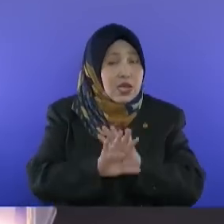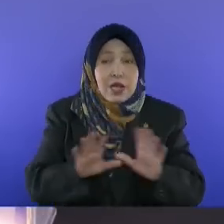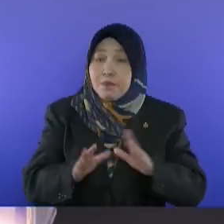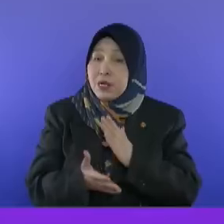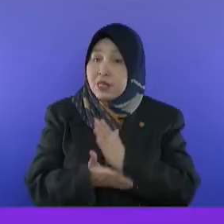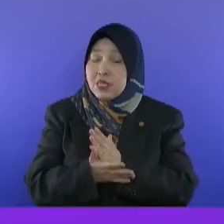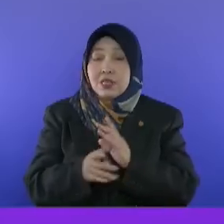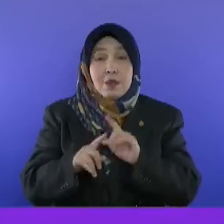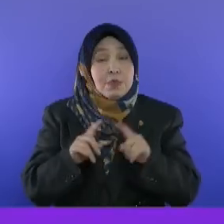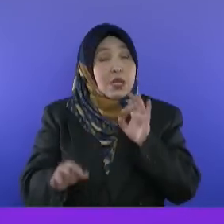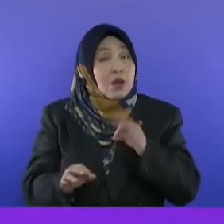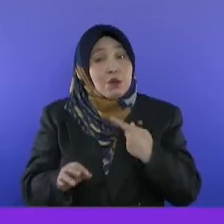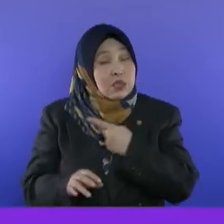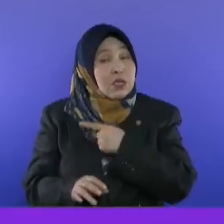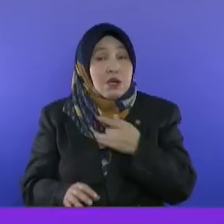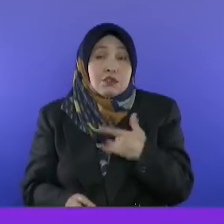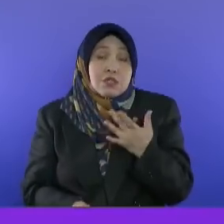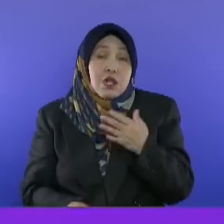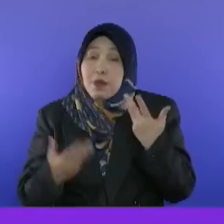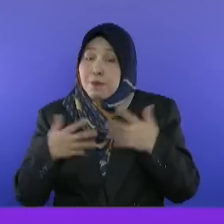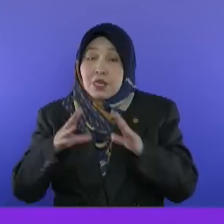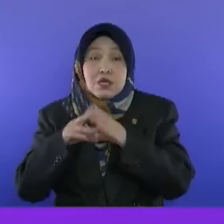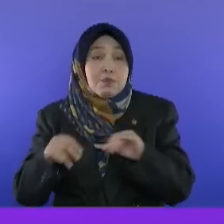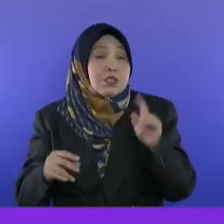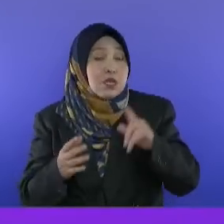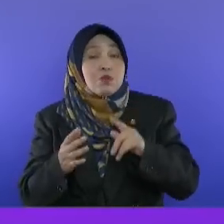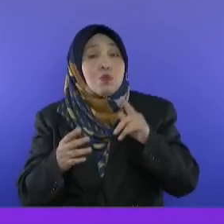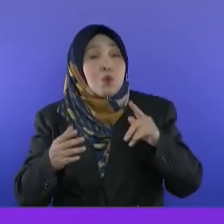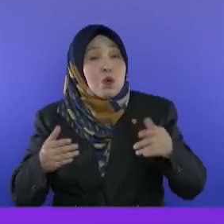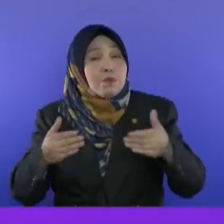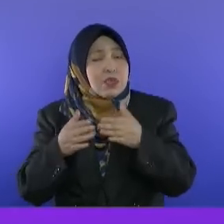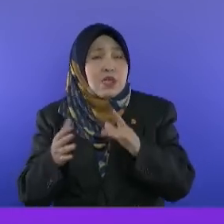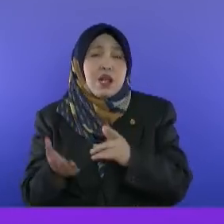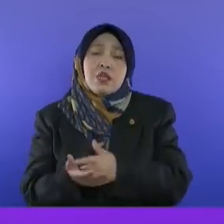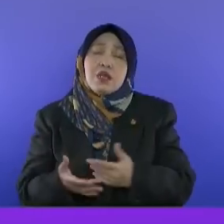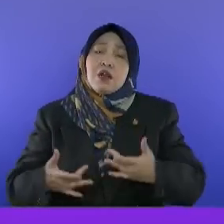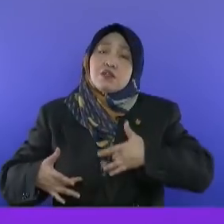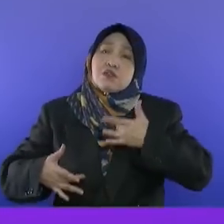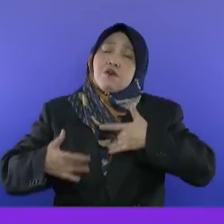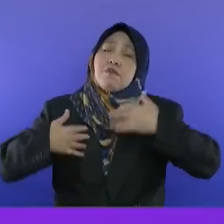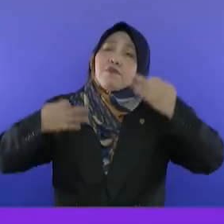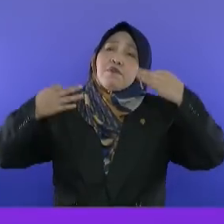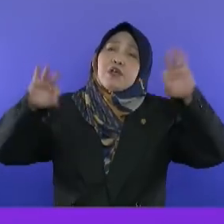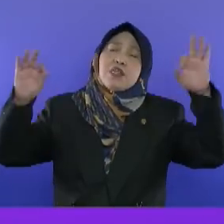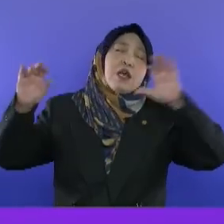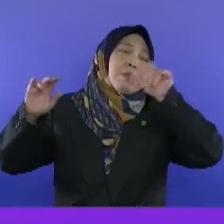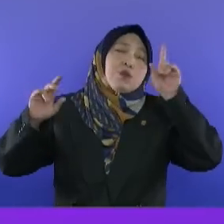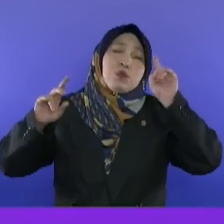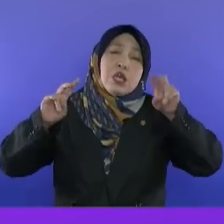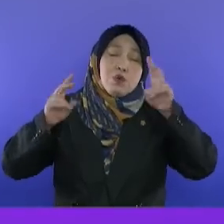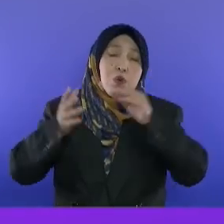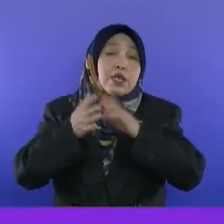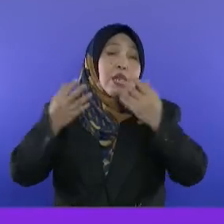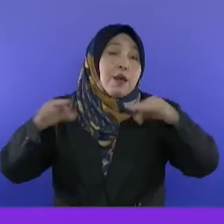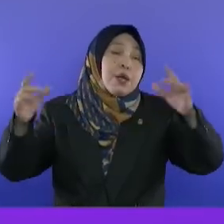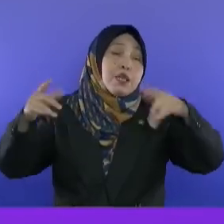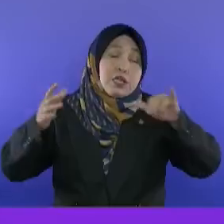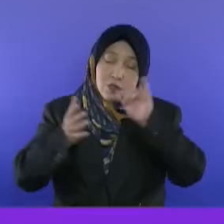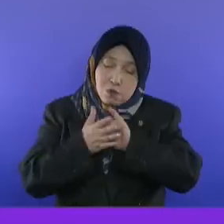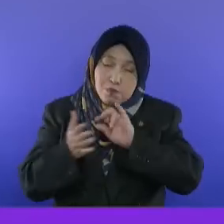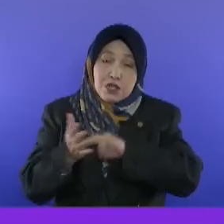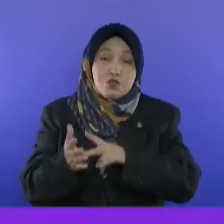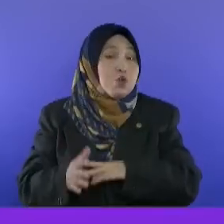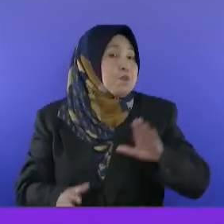kita berhenti Tetapi kalau kita kasih bahwa hampir satu episode semakin lapang pula Alasan apa ya tengok lagi lapang lagi lapang itu maksudnya